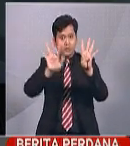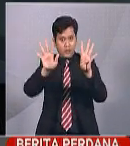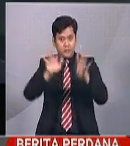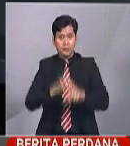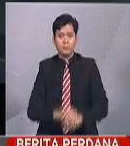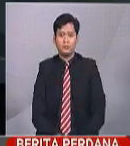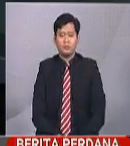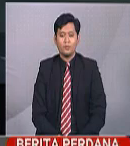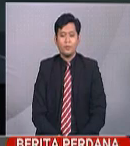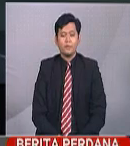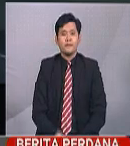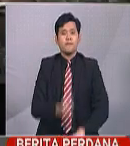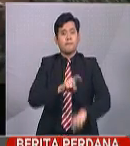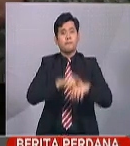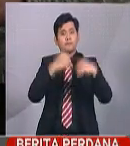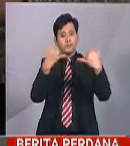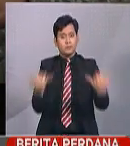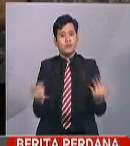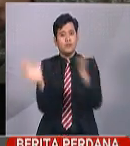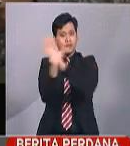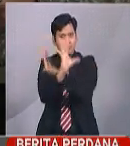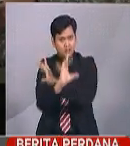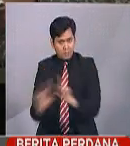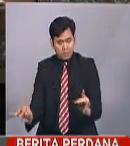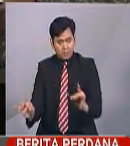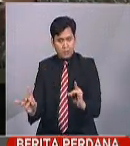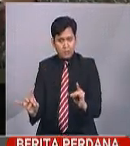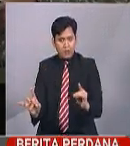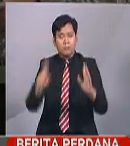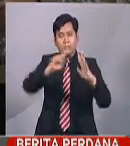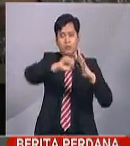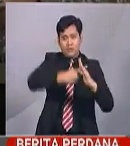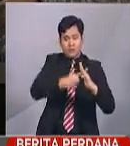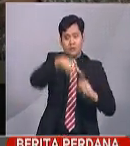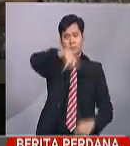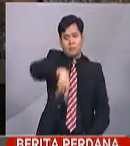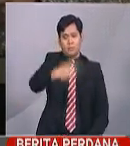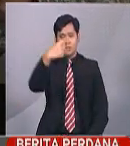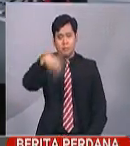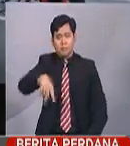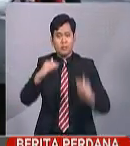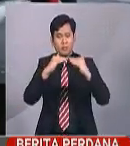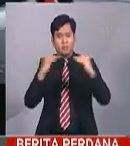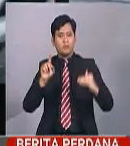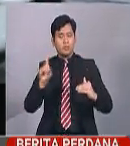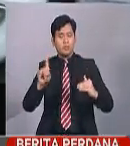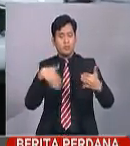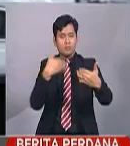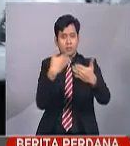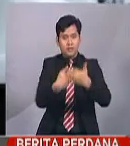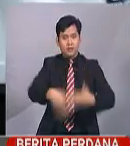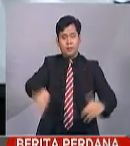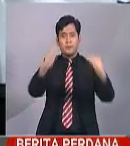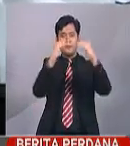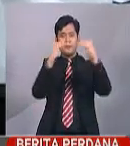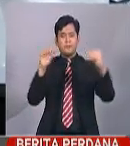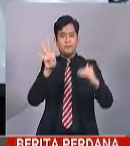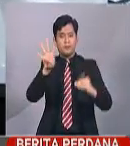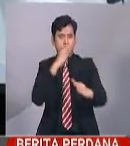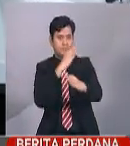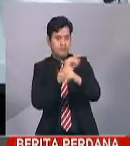Mei buat masa ini Sarawak mengekalkan pengatuasaan PKP mula tahap satu hingga empat bagi mencegah